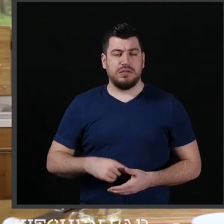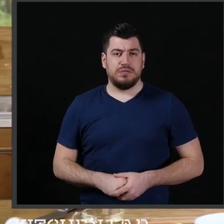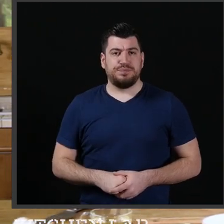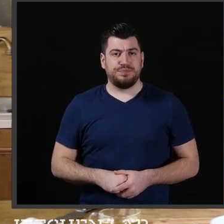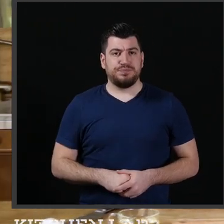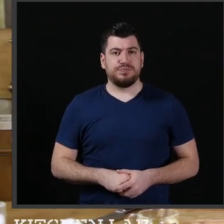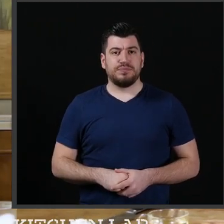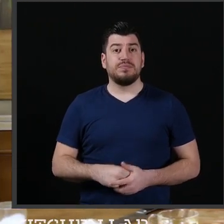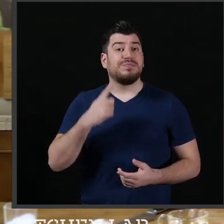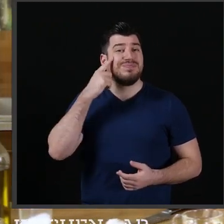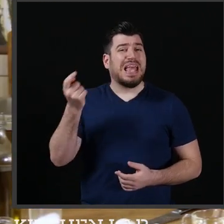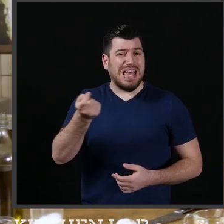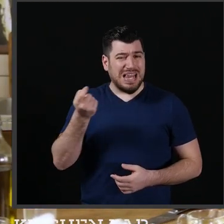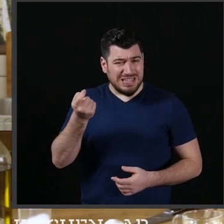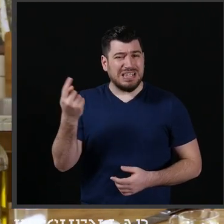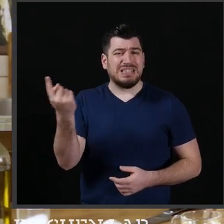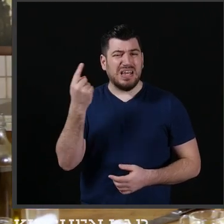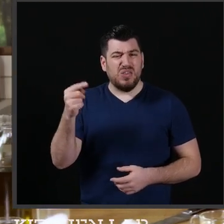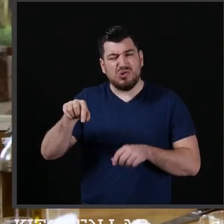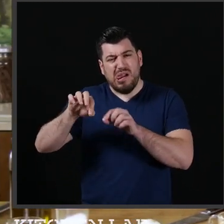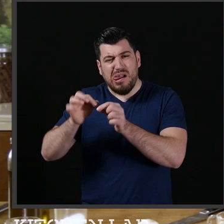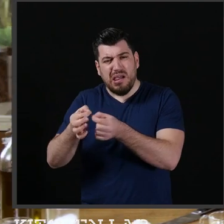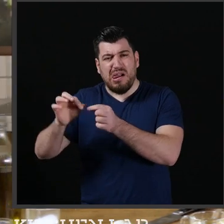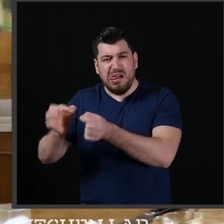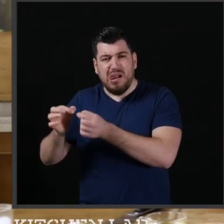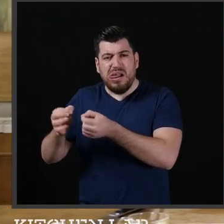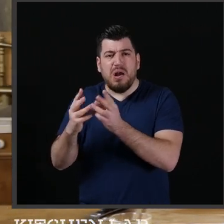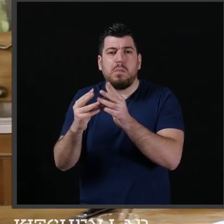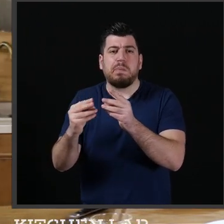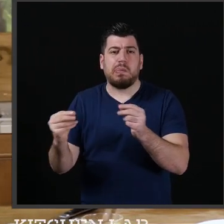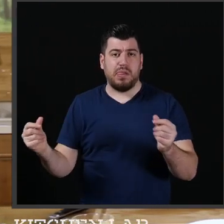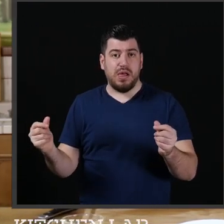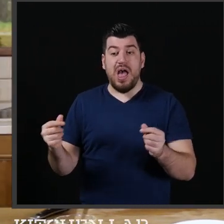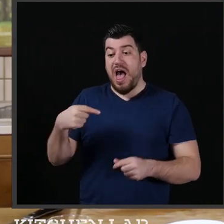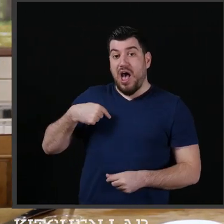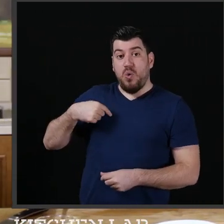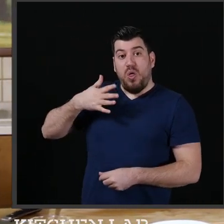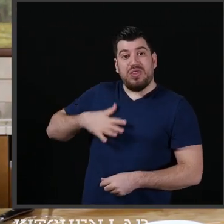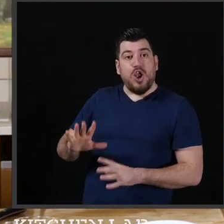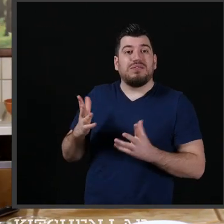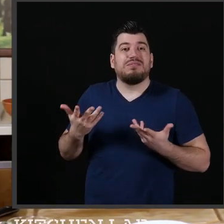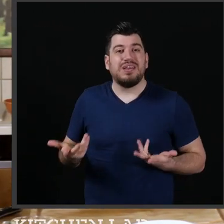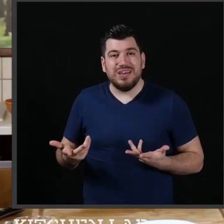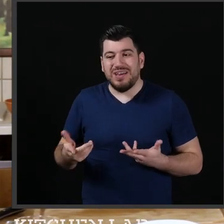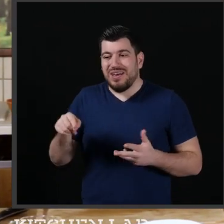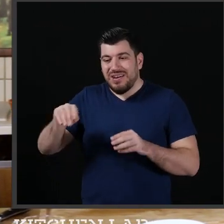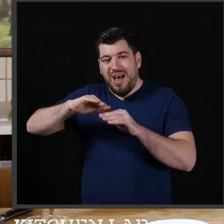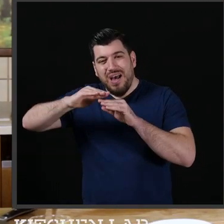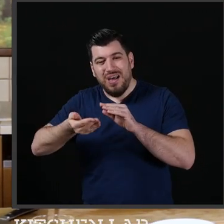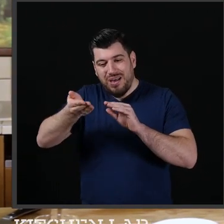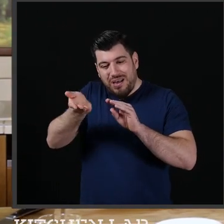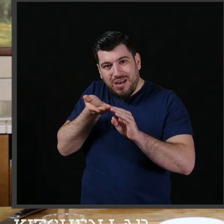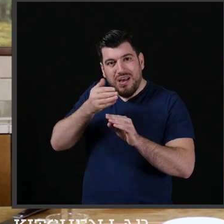ρύζι για ριζότο έχει την τάση να σπάει, να γίνεται χυλός. Οπότε, τώρα ουσιαστικά αυτό που θέλω είναι να το σφραγίσω γύρω-γύρω, να το